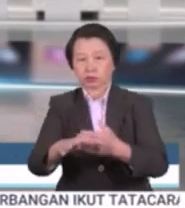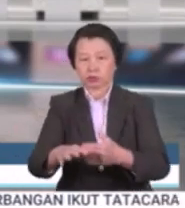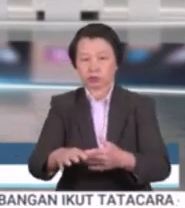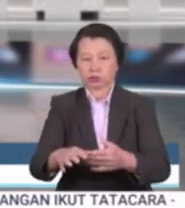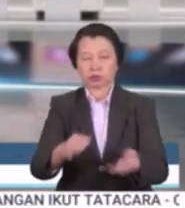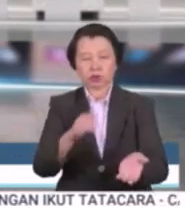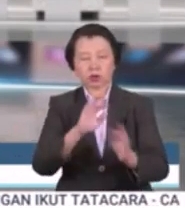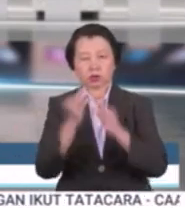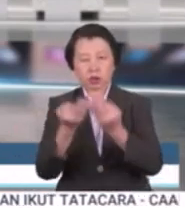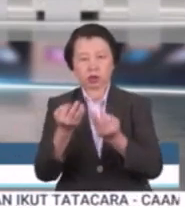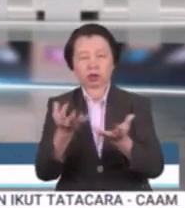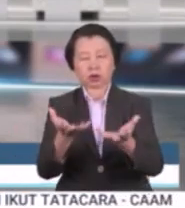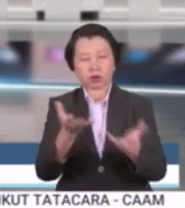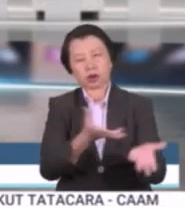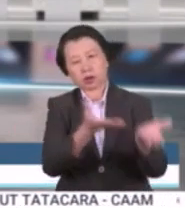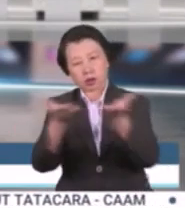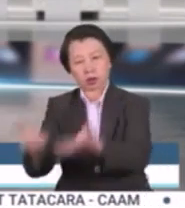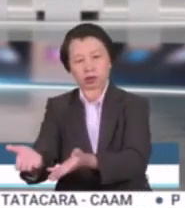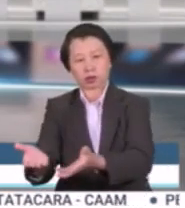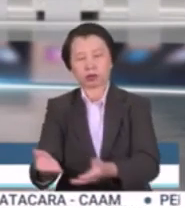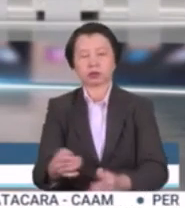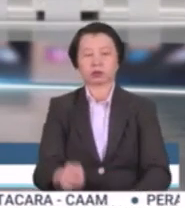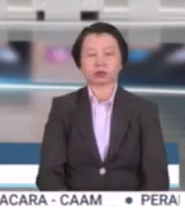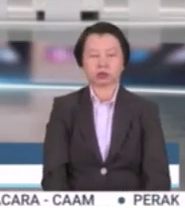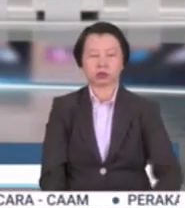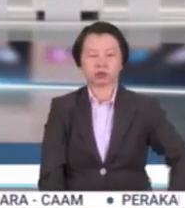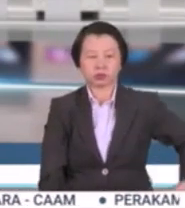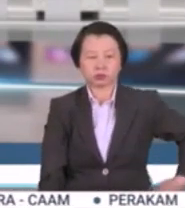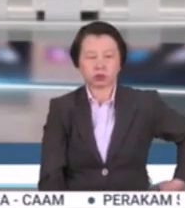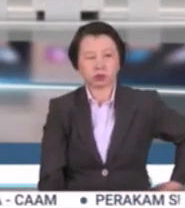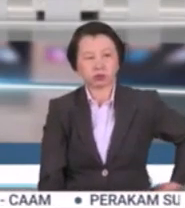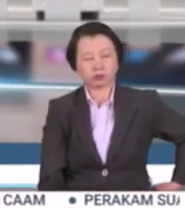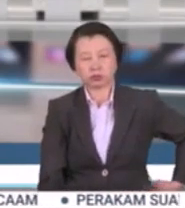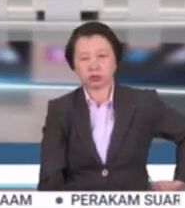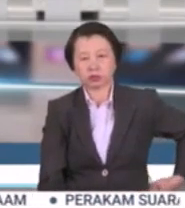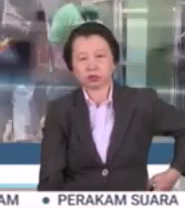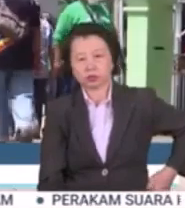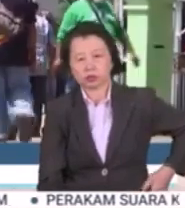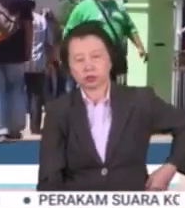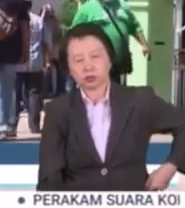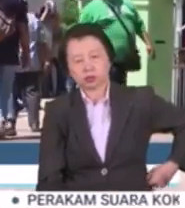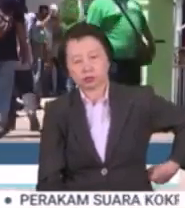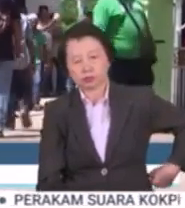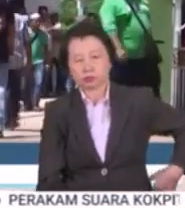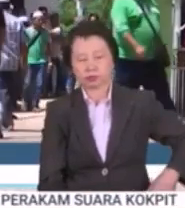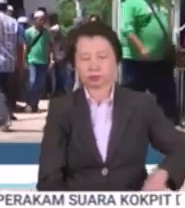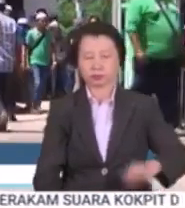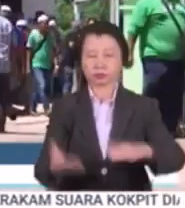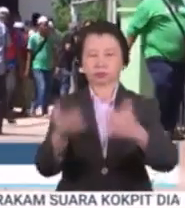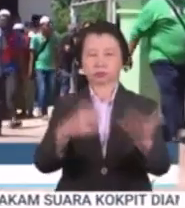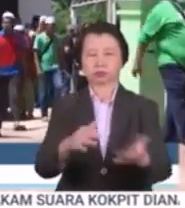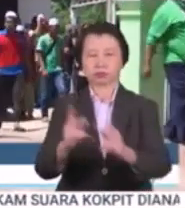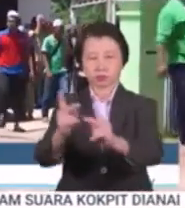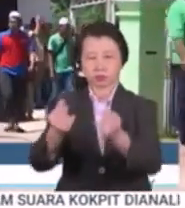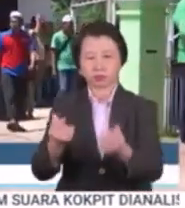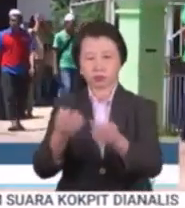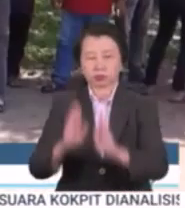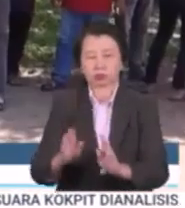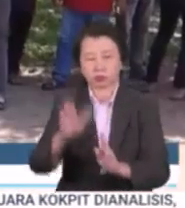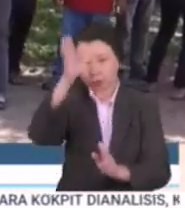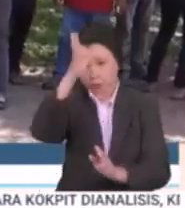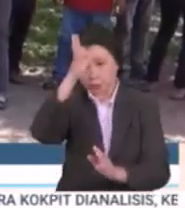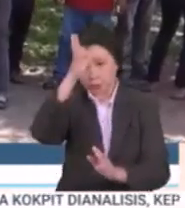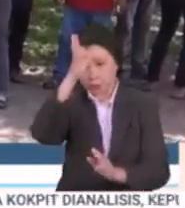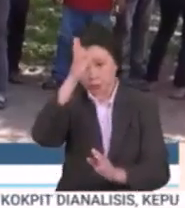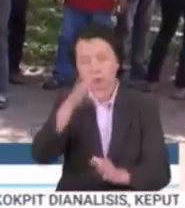dituntut oleh ahli keluarga kira-kira pukul 930 pagi tadi mengiringi allaharham ke tanah perkuburan Ayah